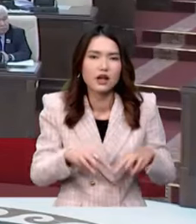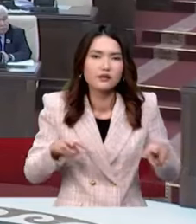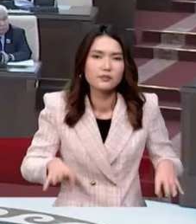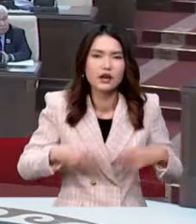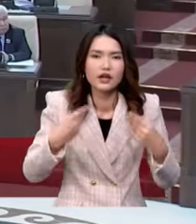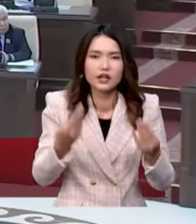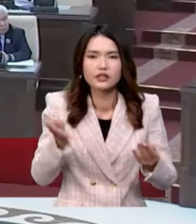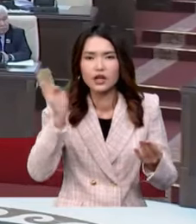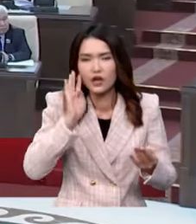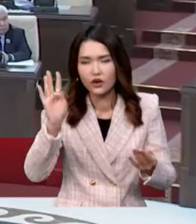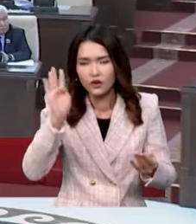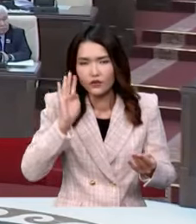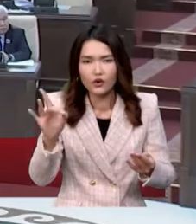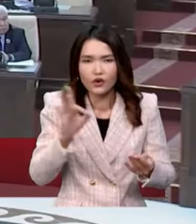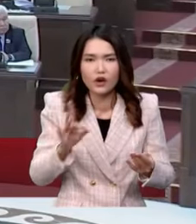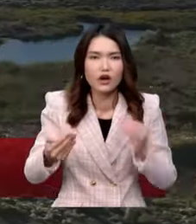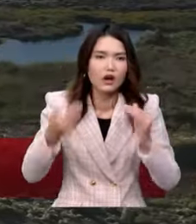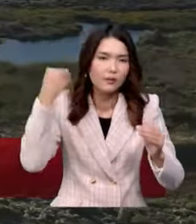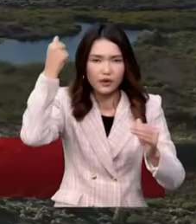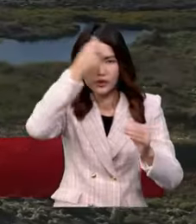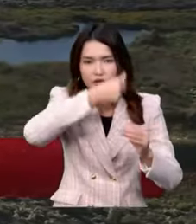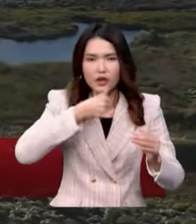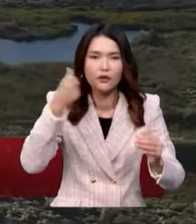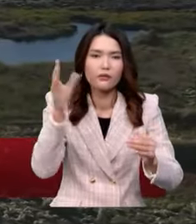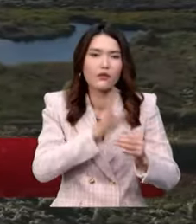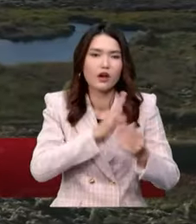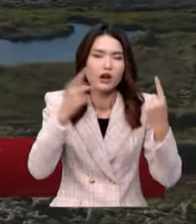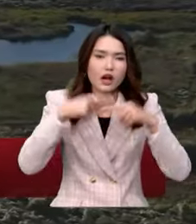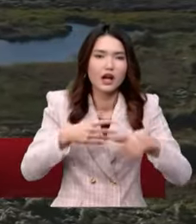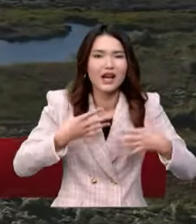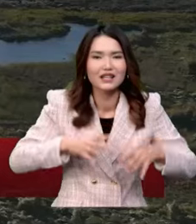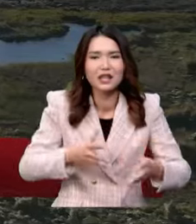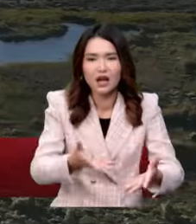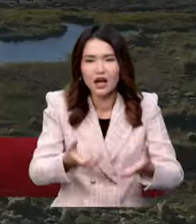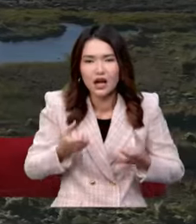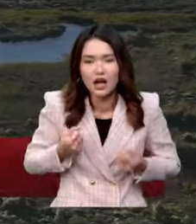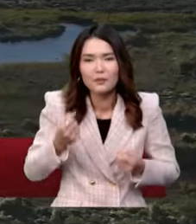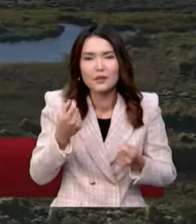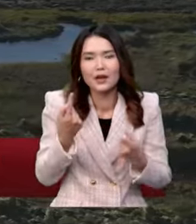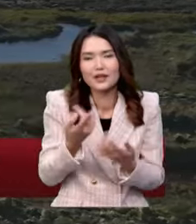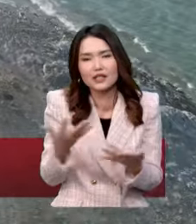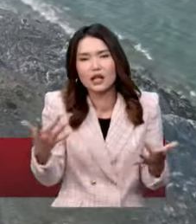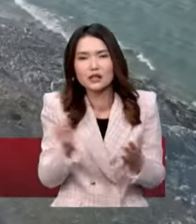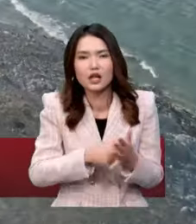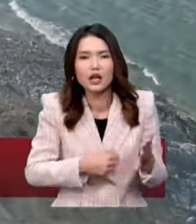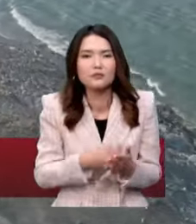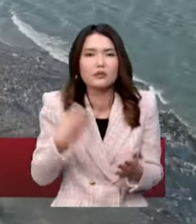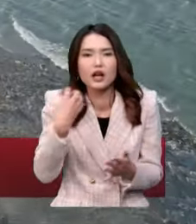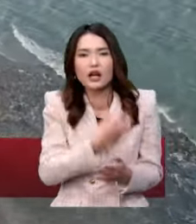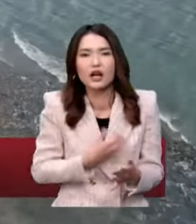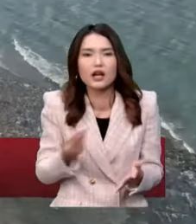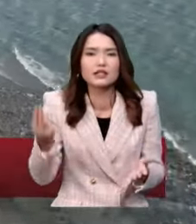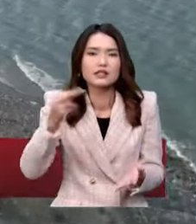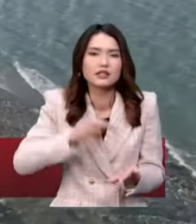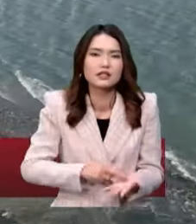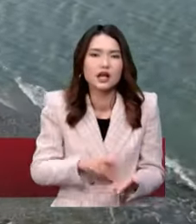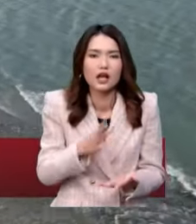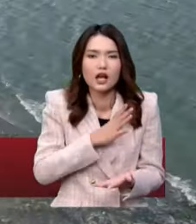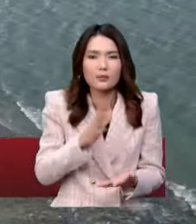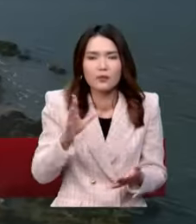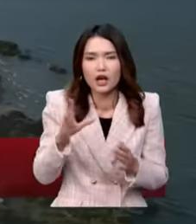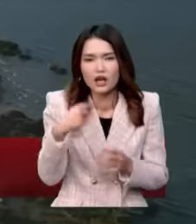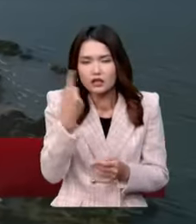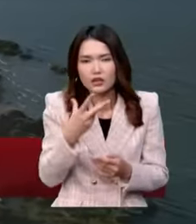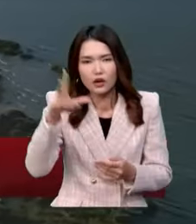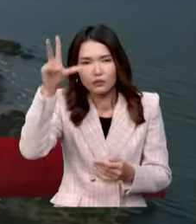представляют водный кодекс. В прошлом году проект не был принят по нескольким причинам. Основной из них стало наличие